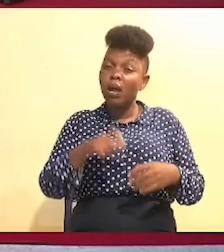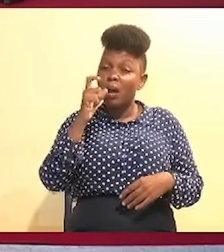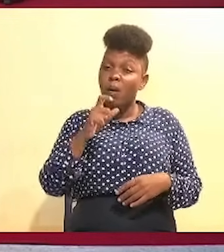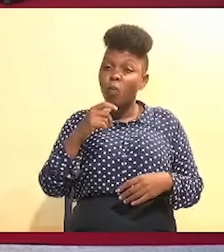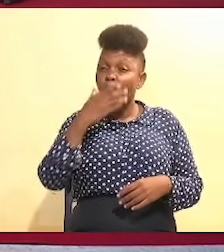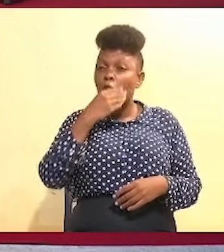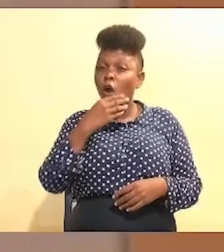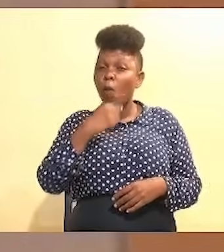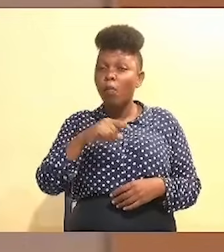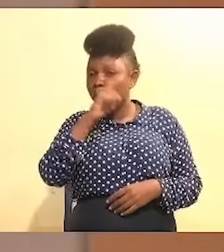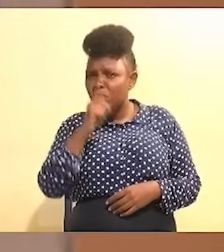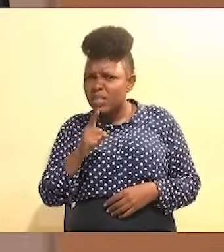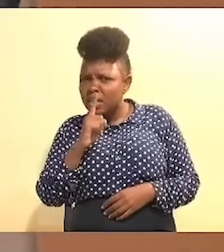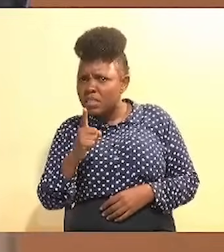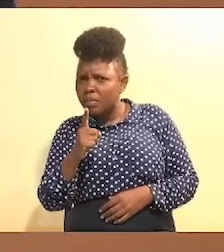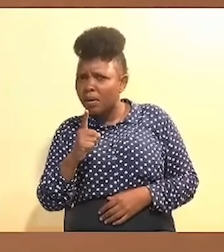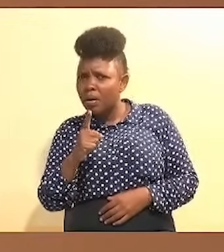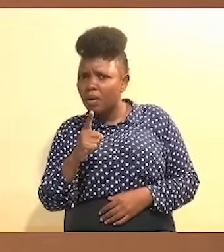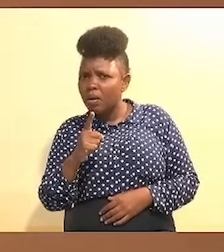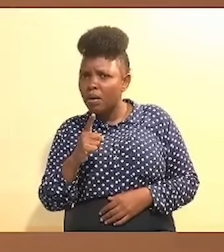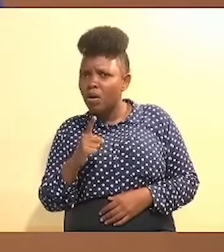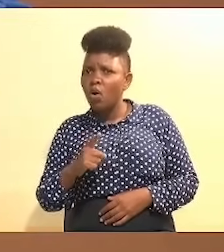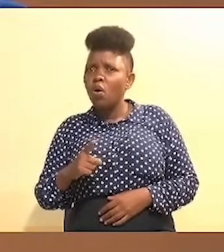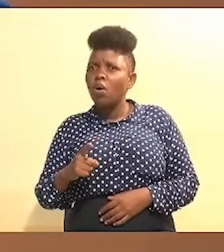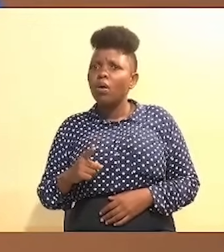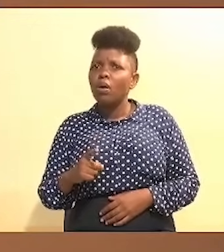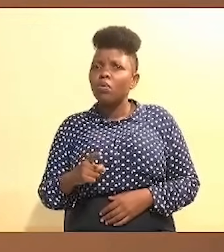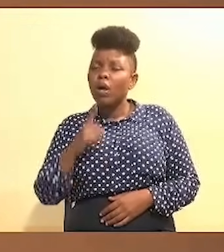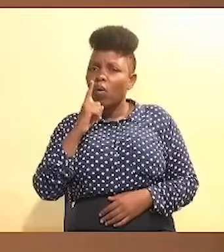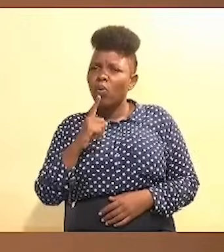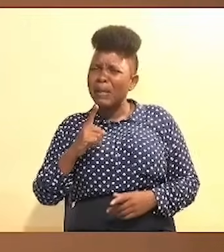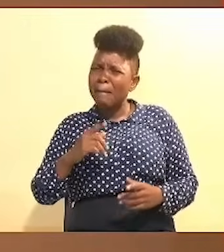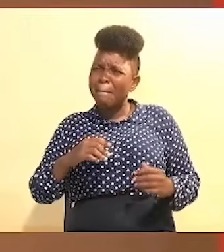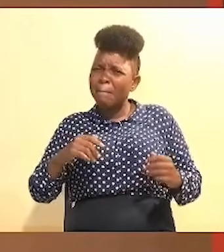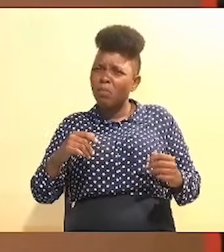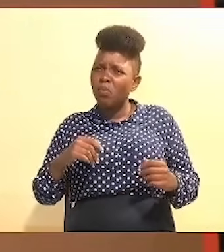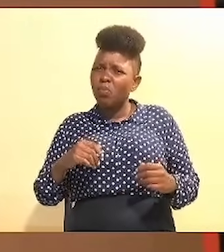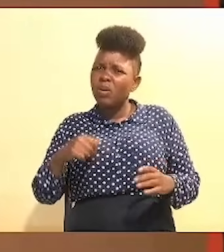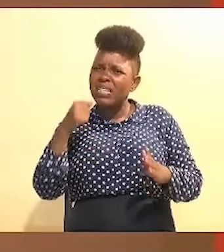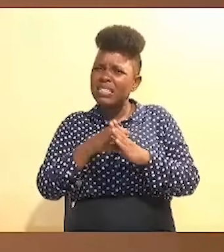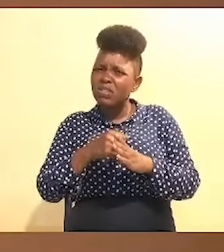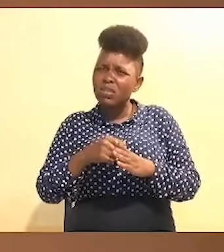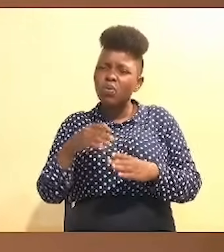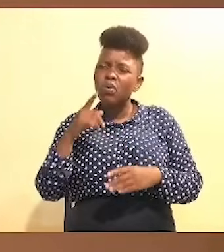nakwambia sina hela. Ukimbana sana anambia kuna mishe. Kuna dili moja